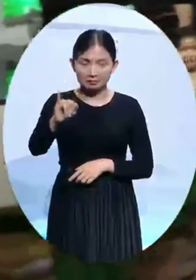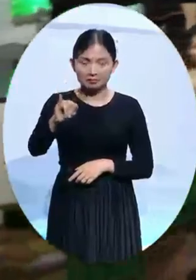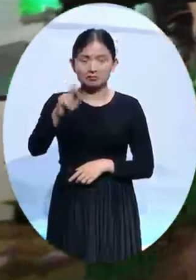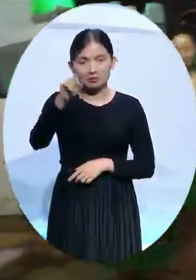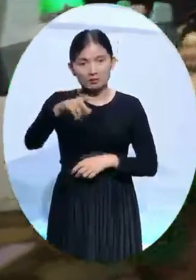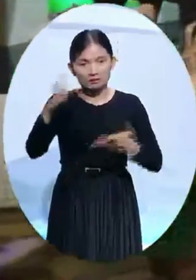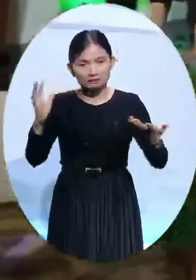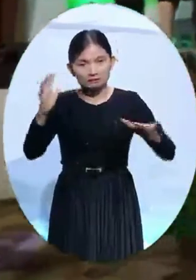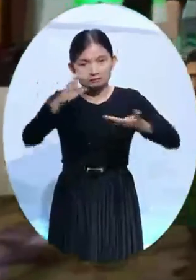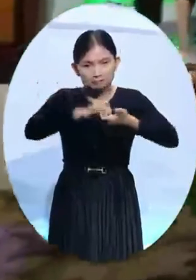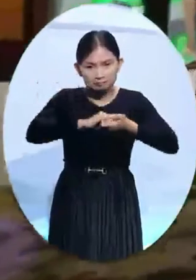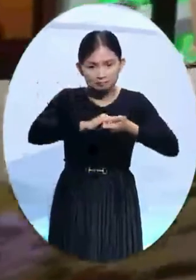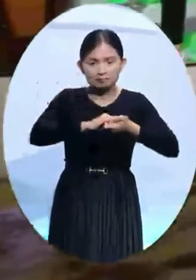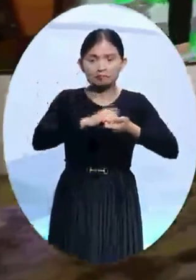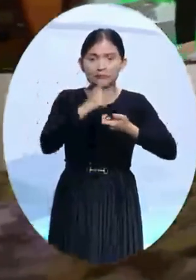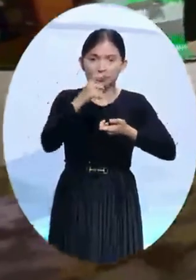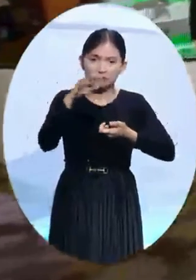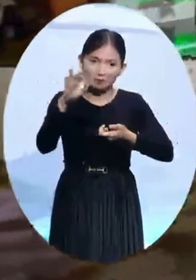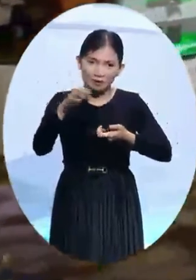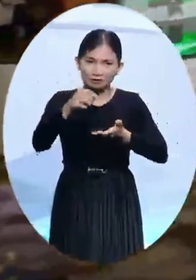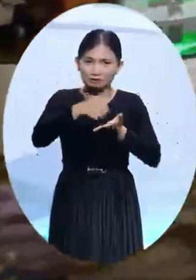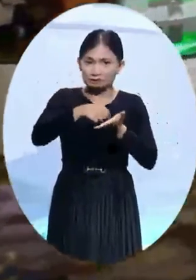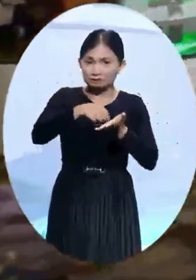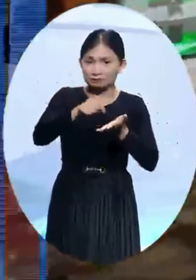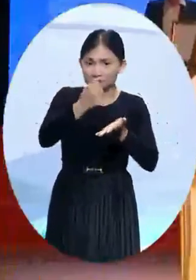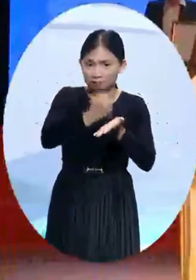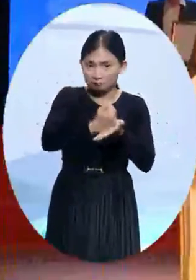doanh để phát triển thương hiệu trong thời gian tới.